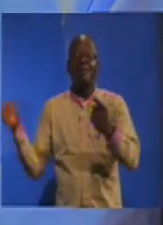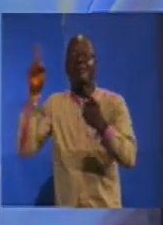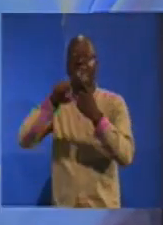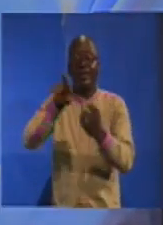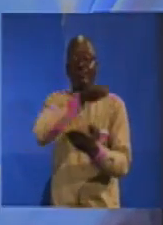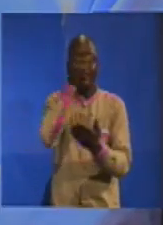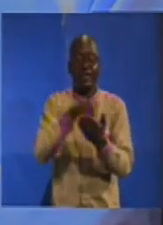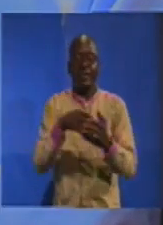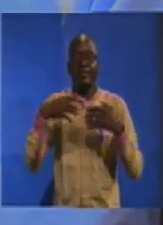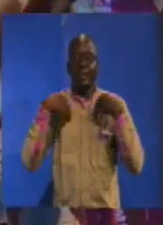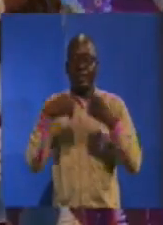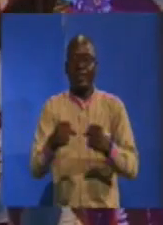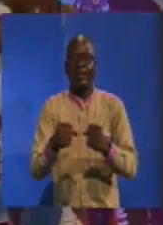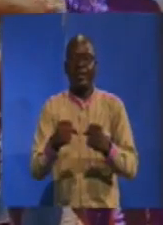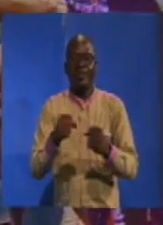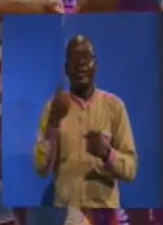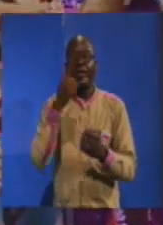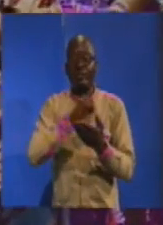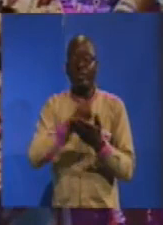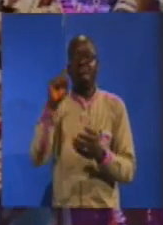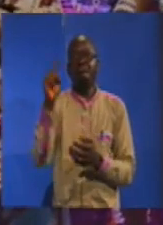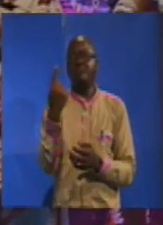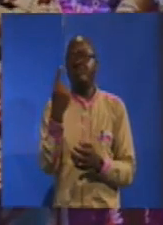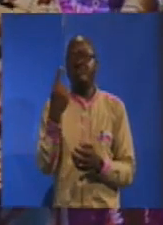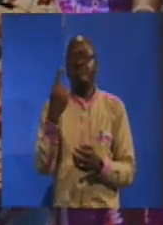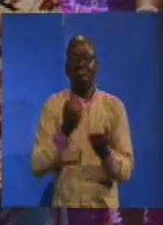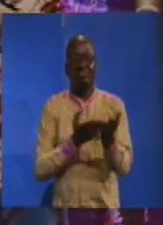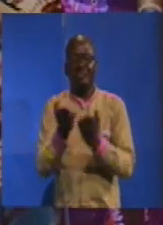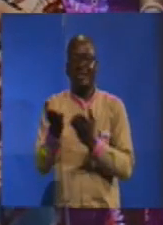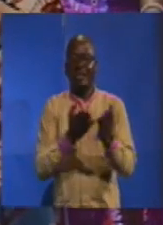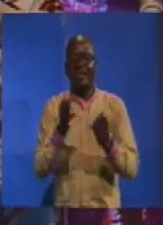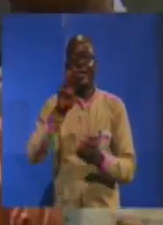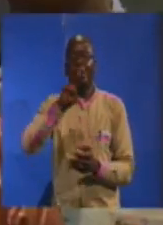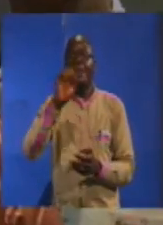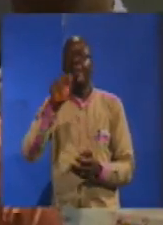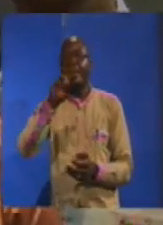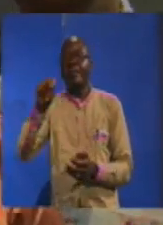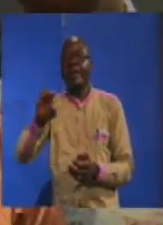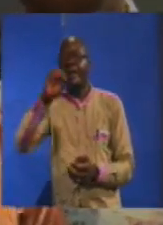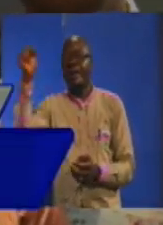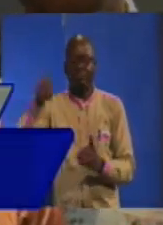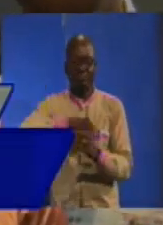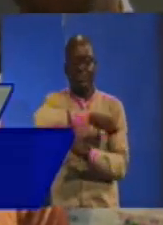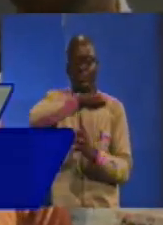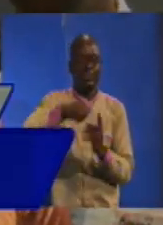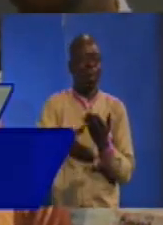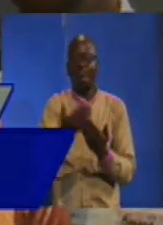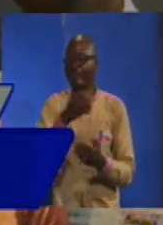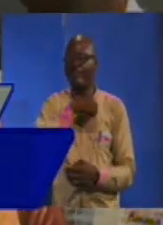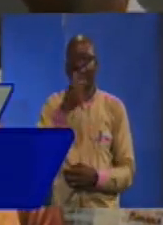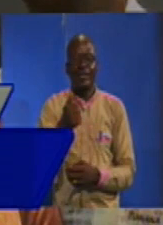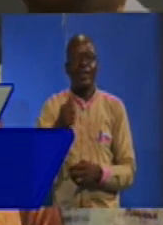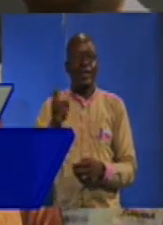de santé. Si réellement il y a une seule ambulance, elle doit vraiment desservir Bama, Dandé et les environnants, ce n'est pas facile. Et nous avons